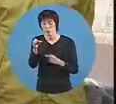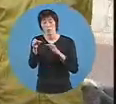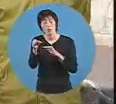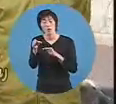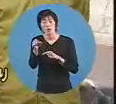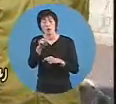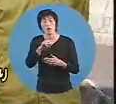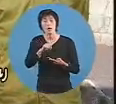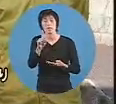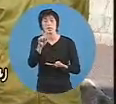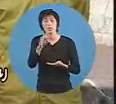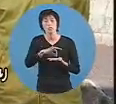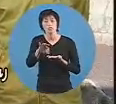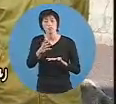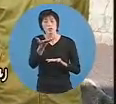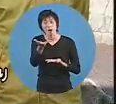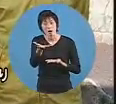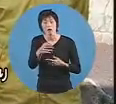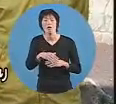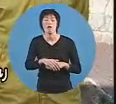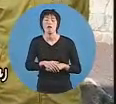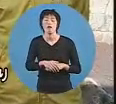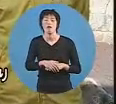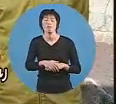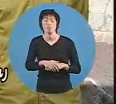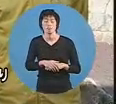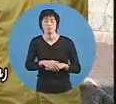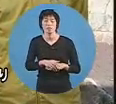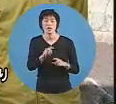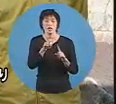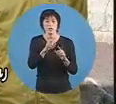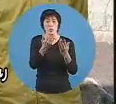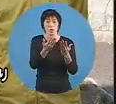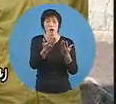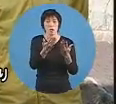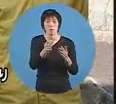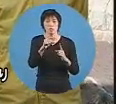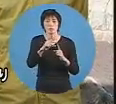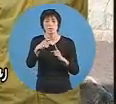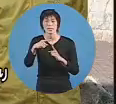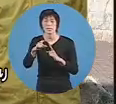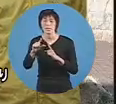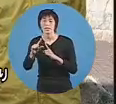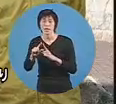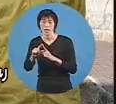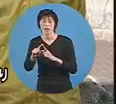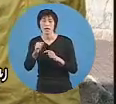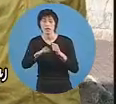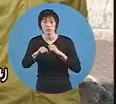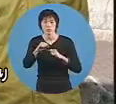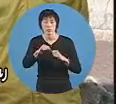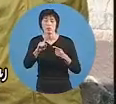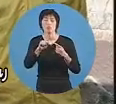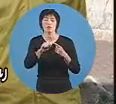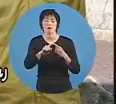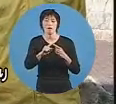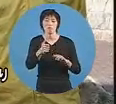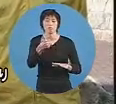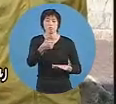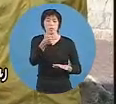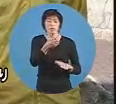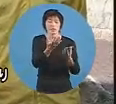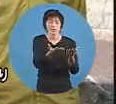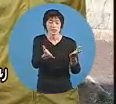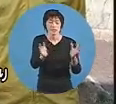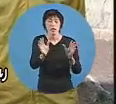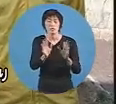ですか？ これはね、あの小学校 PTA 活動の参助になったり、あるいはお年寄りの人たちの